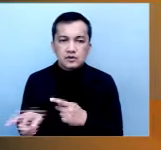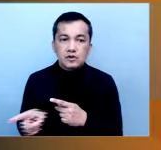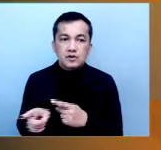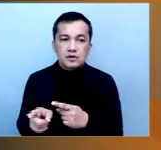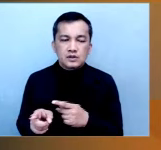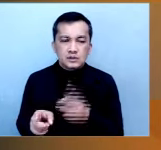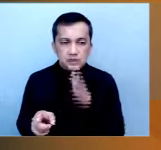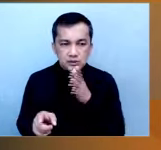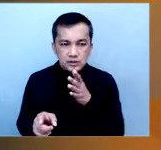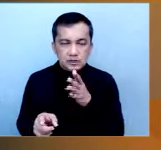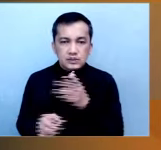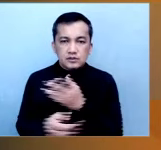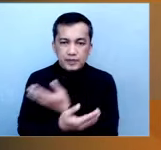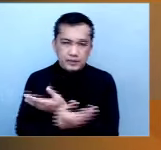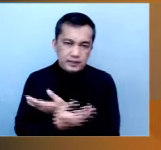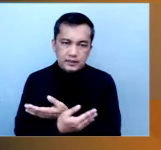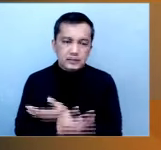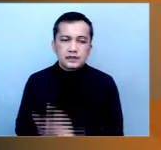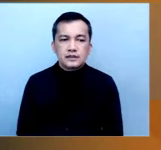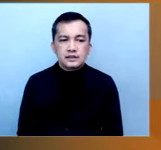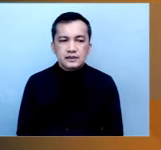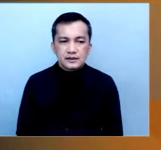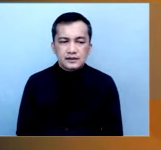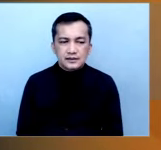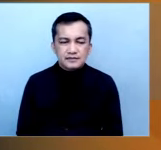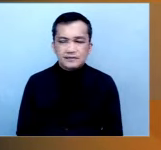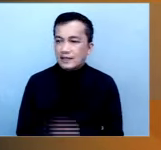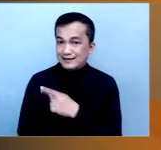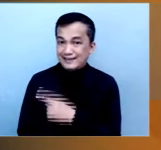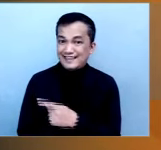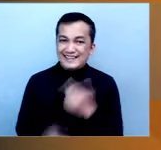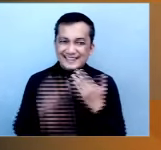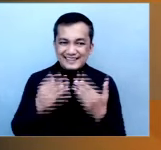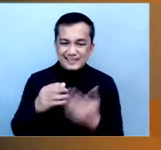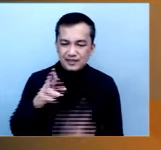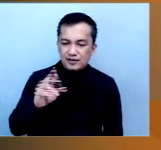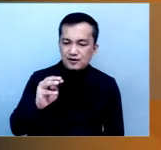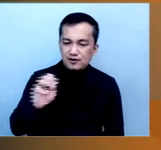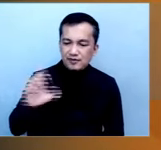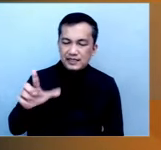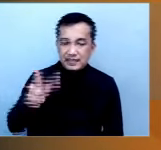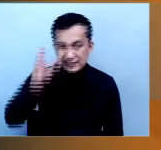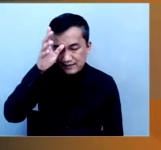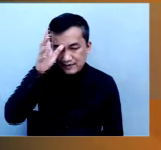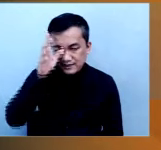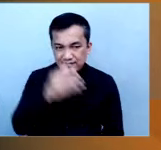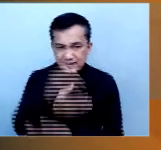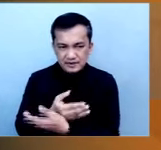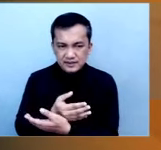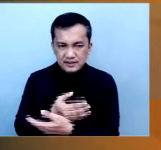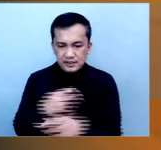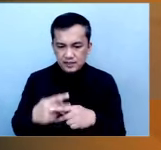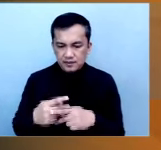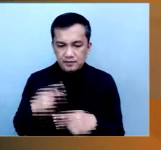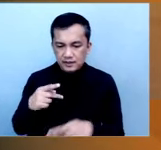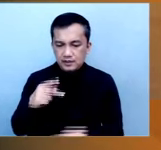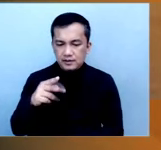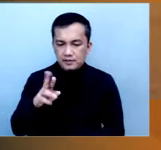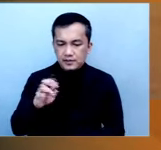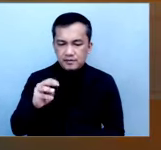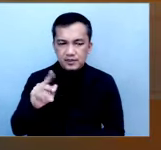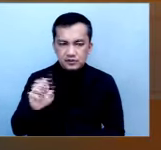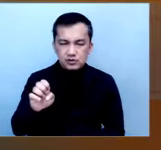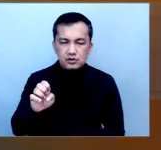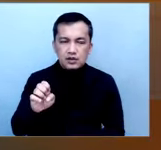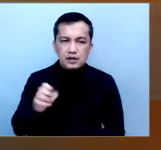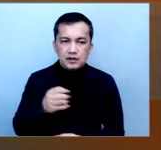nanay at yung pong bata. Laking pasasalamat naman ni Romel na ama ng sanggol, lalo't premature baby ang kanyang anak na 7 buwan pa